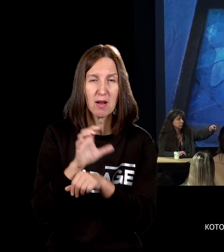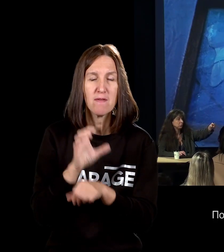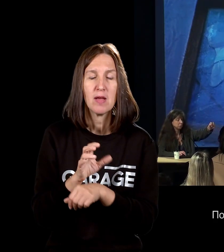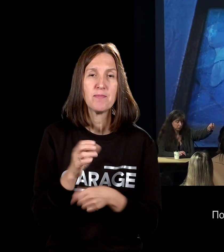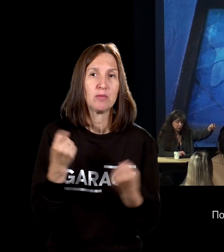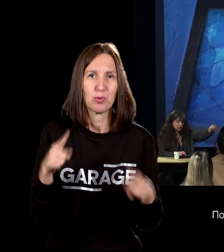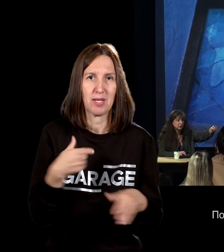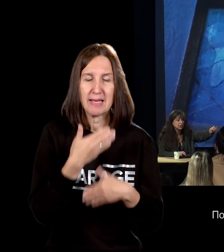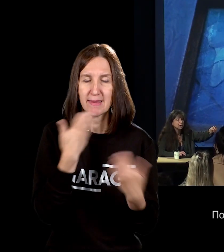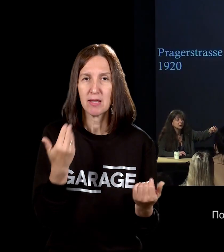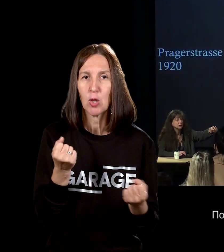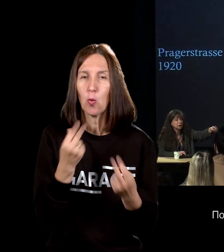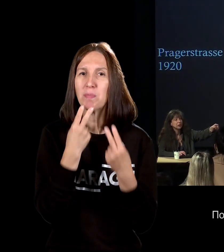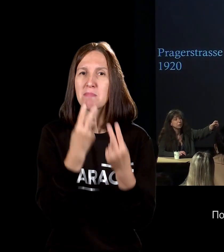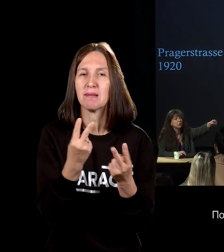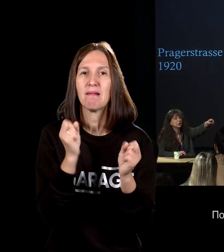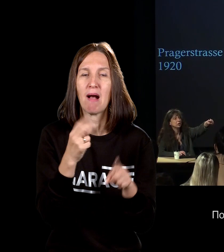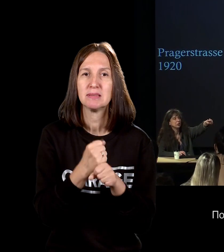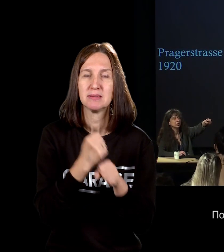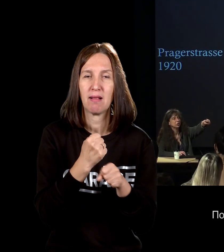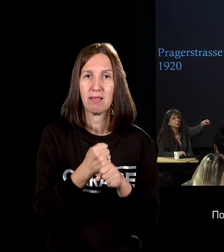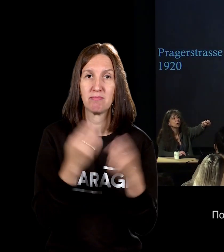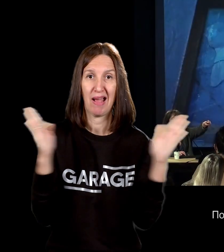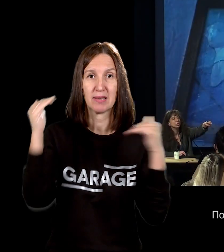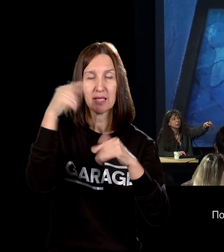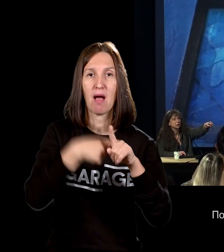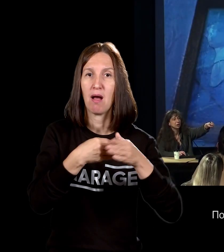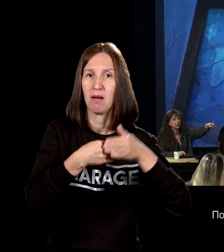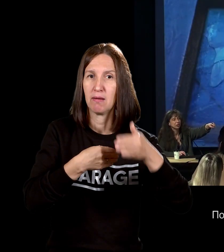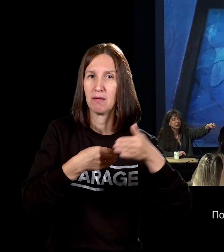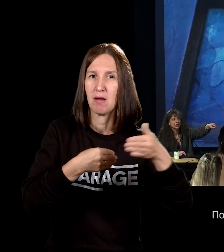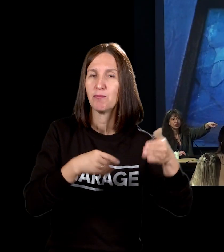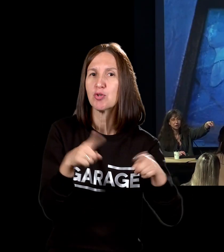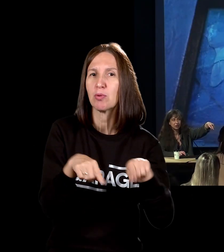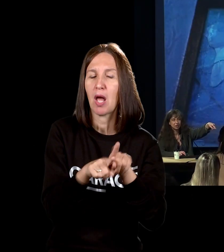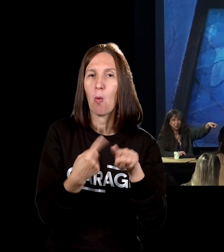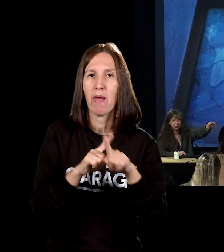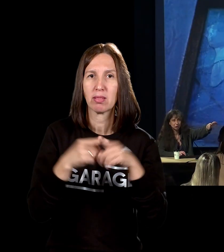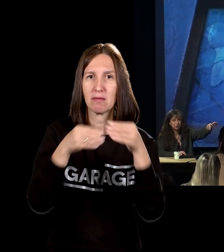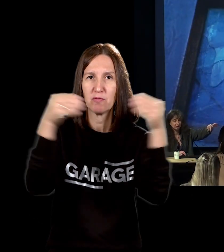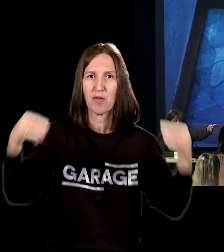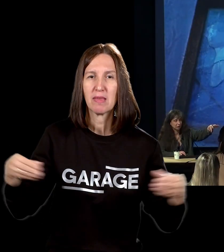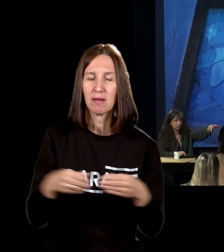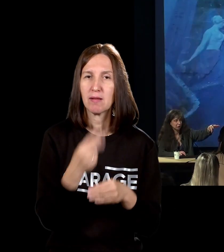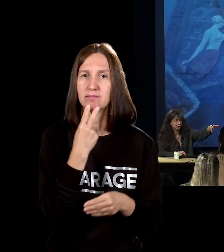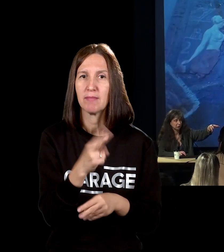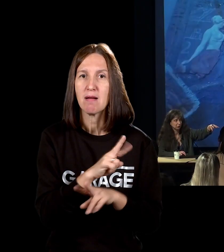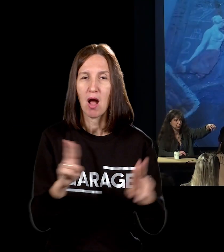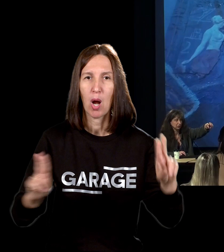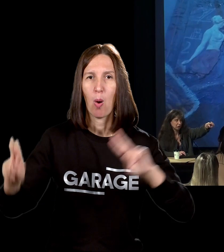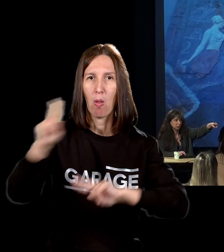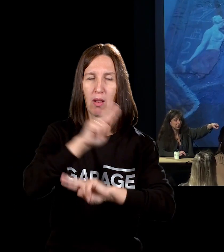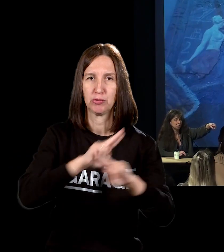просто посмотрите, как сделаны задние планы этой картины, что такое эта витрина. Это витрина, которая сделана как коллаж,